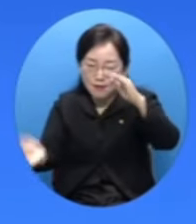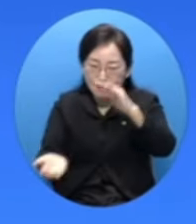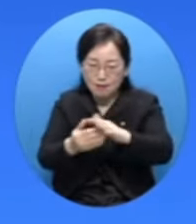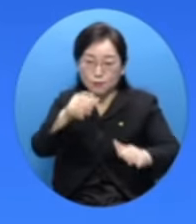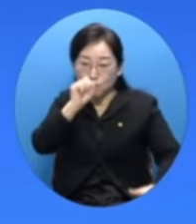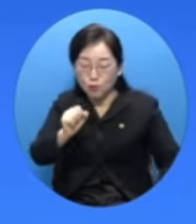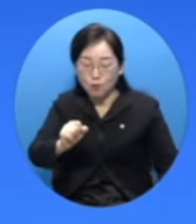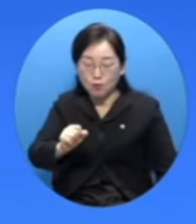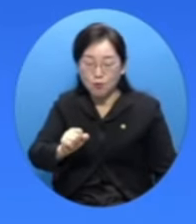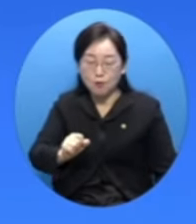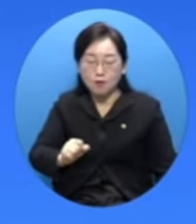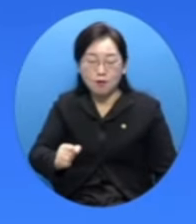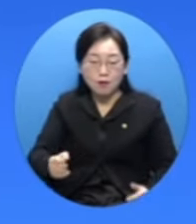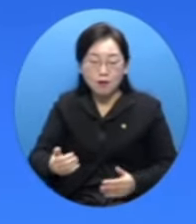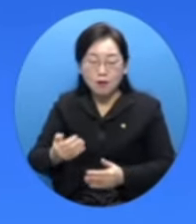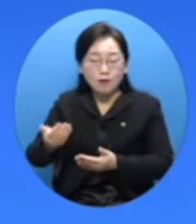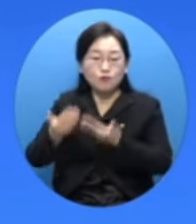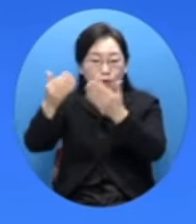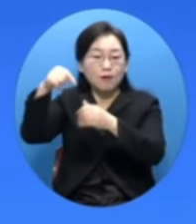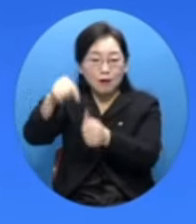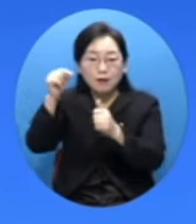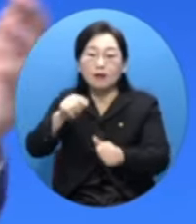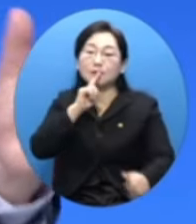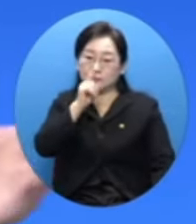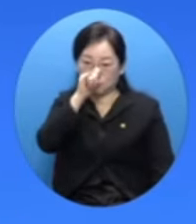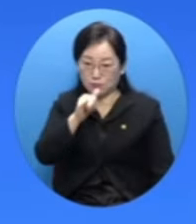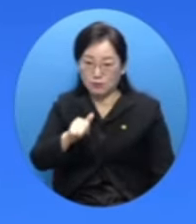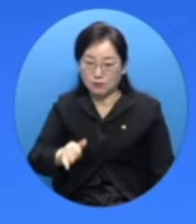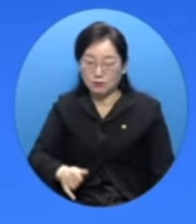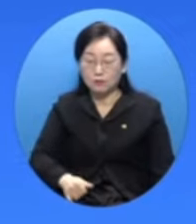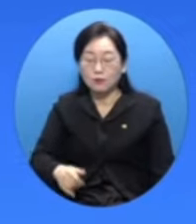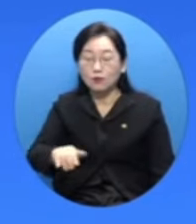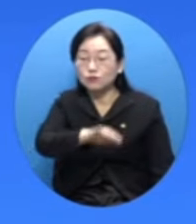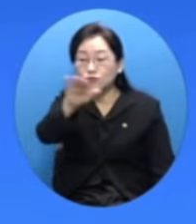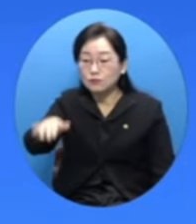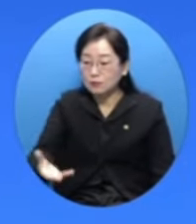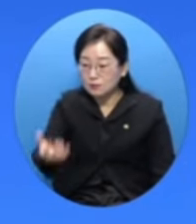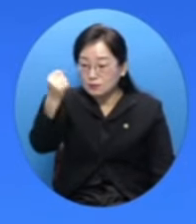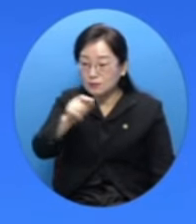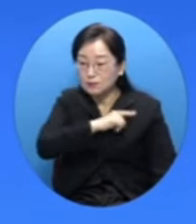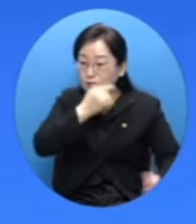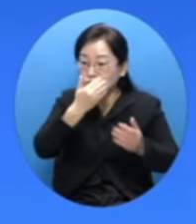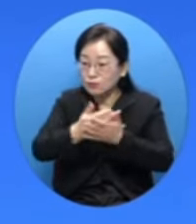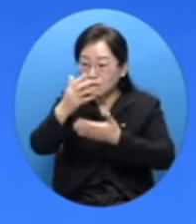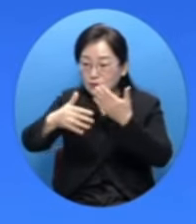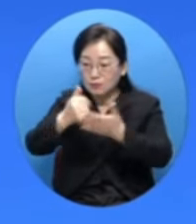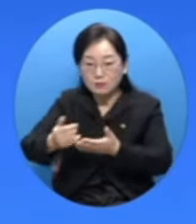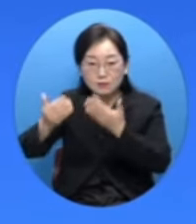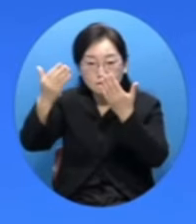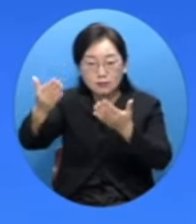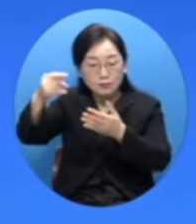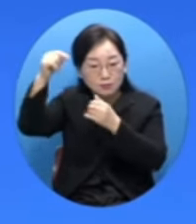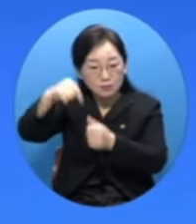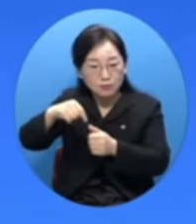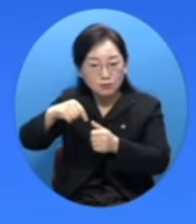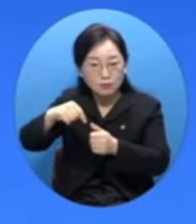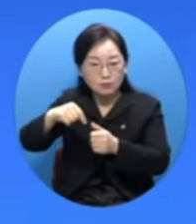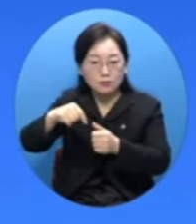전부와 같았던 이삭을 바치라고 말씀하신 것처럼 때때로 우리가 가진 가장 귀한 것을 주 앞에 내려놓으라고 말씀하고 있는